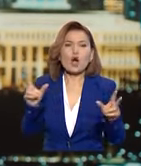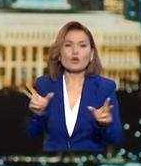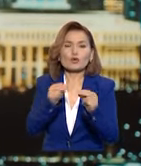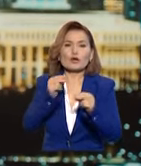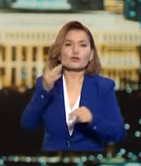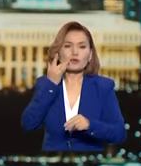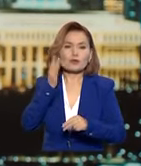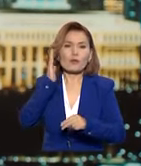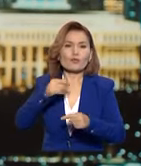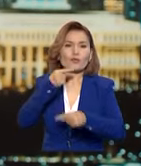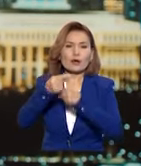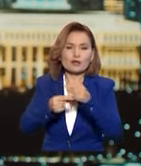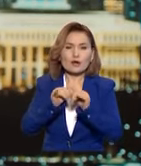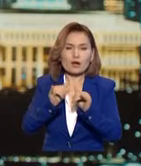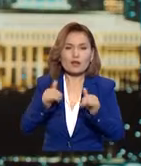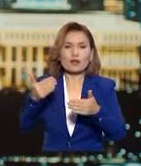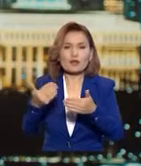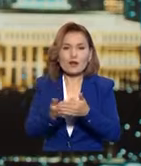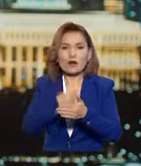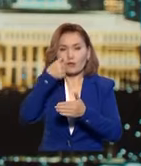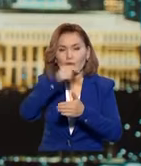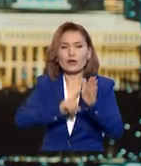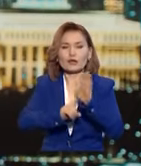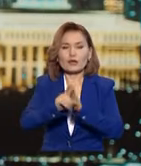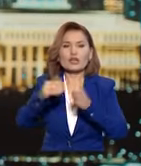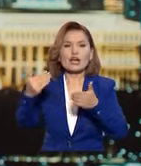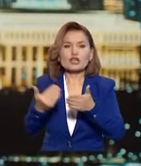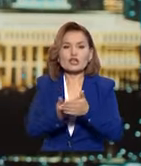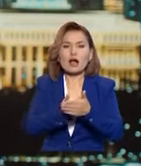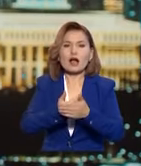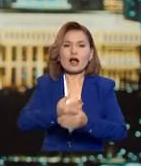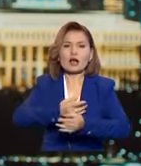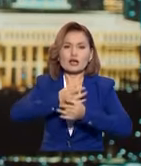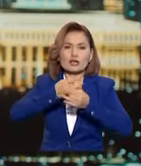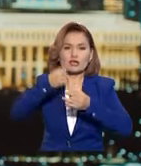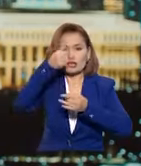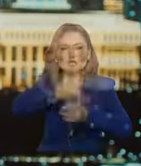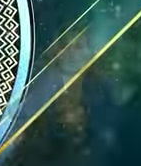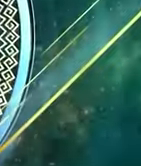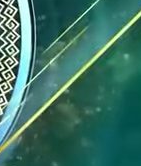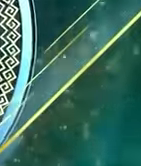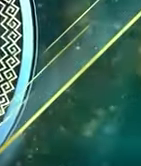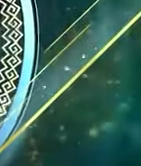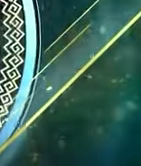надежными спутниками в наступающем году. Жаңа жыл құтты болсын, ағайын!